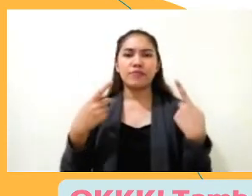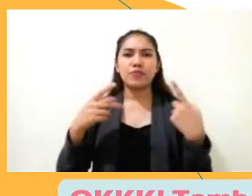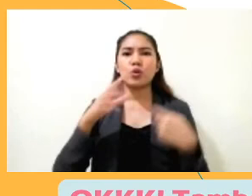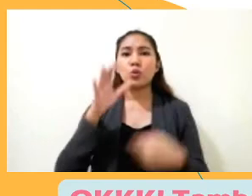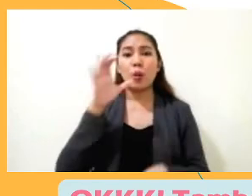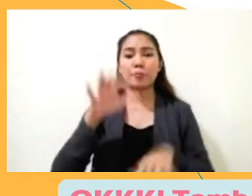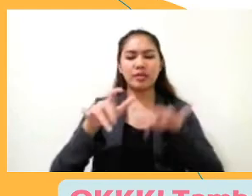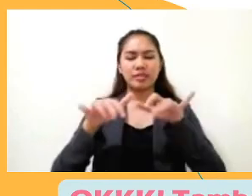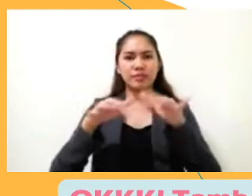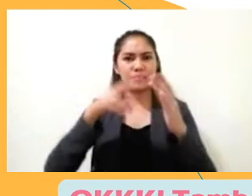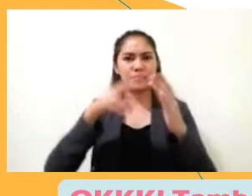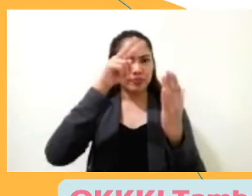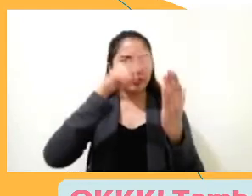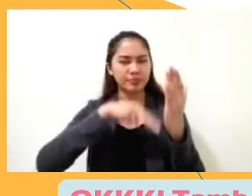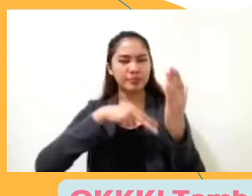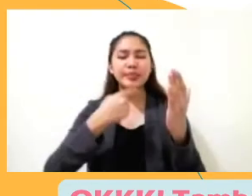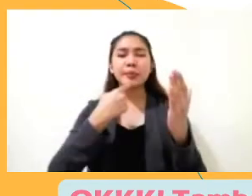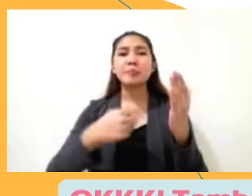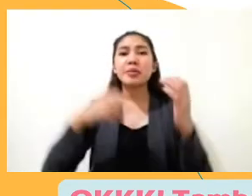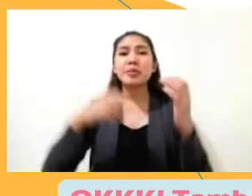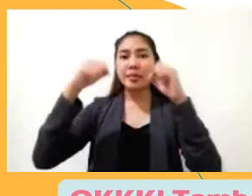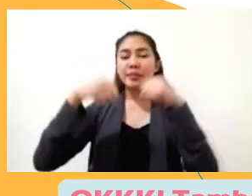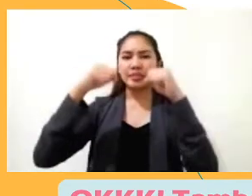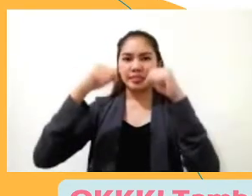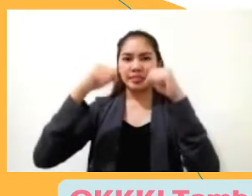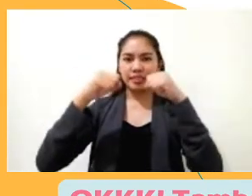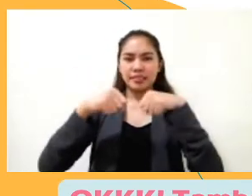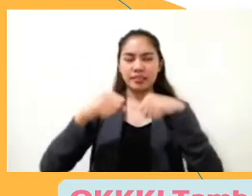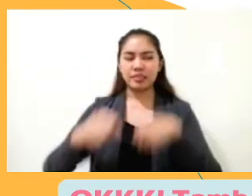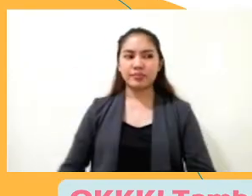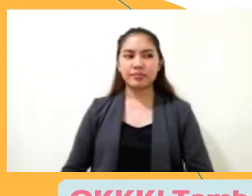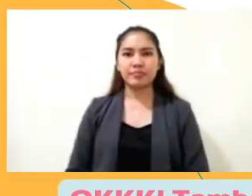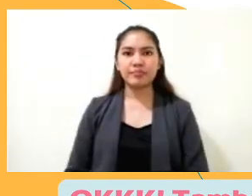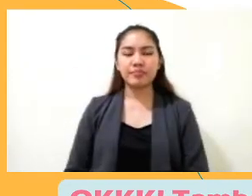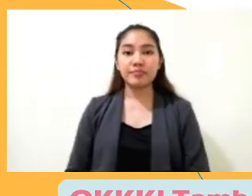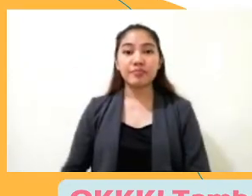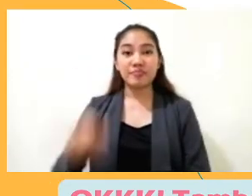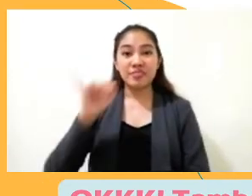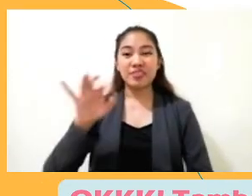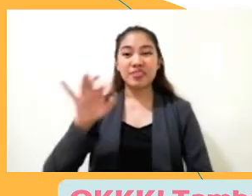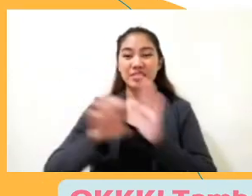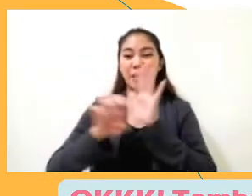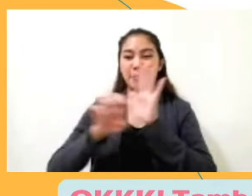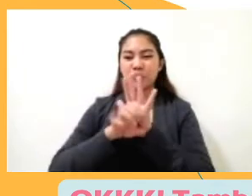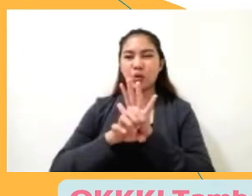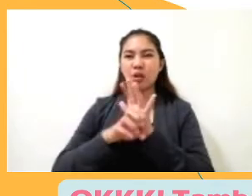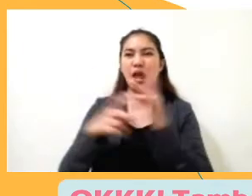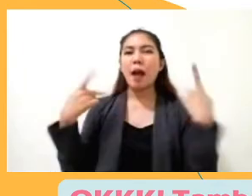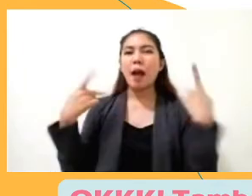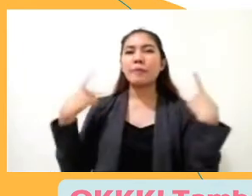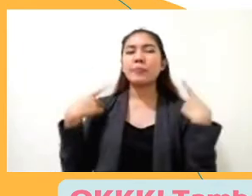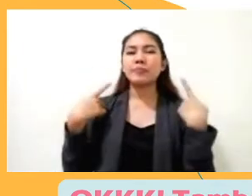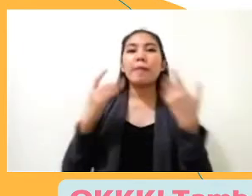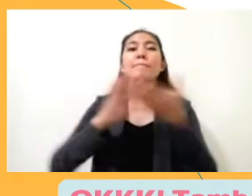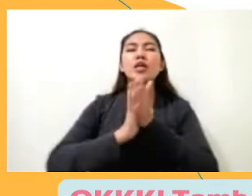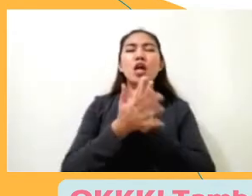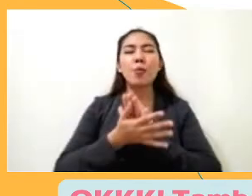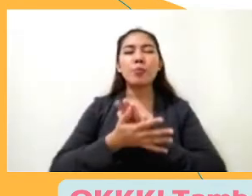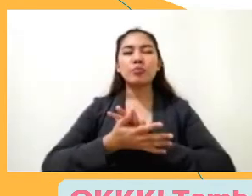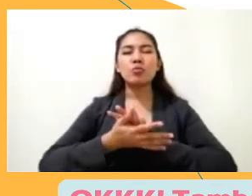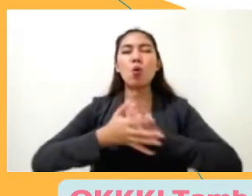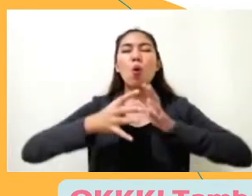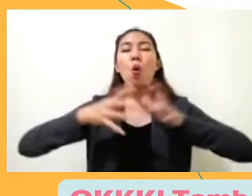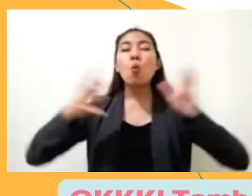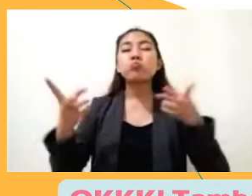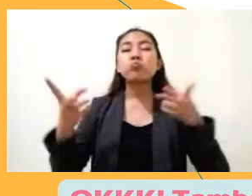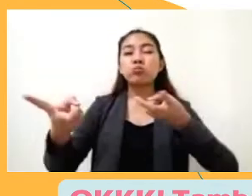at nag-a-agree po sila na kung nakakasakit na po tayo sa ating mga kapwa, eh sana pag-isipan natin